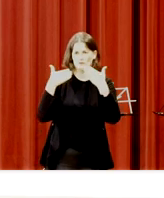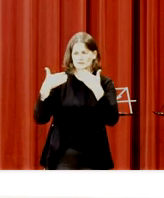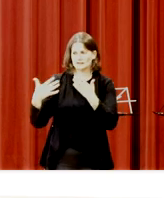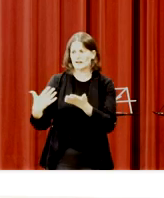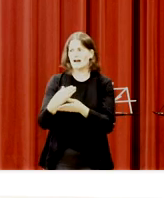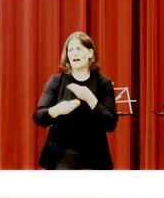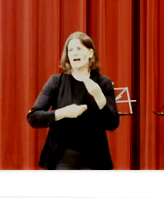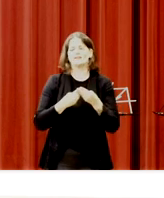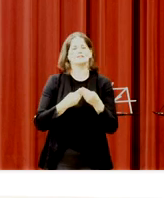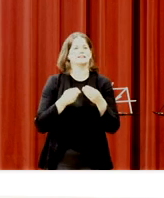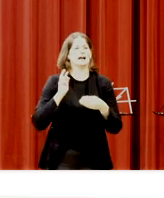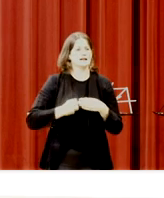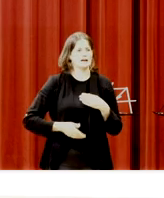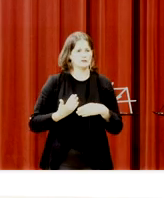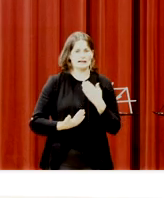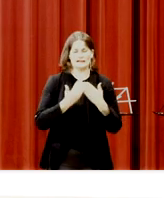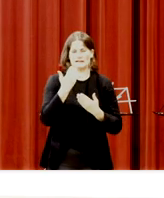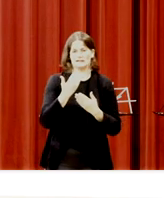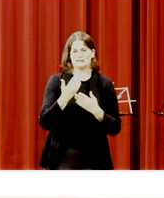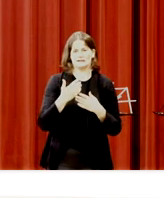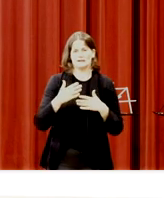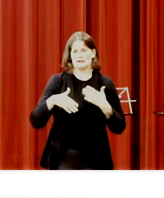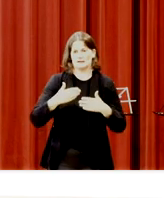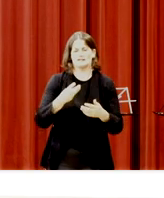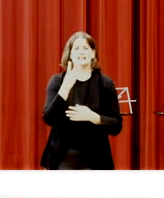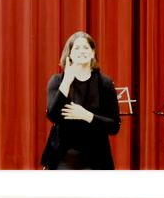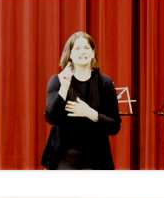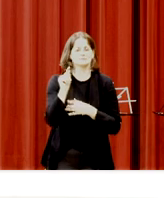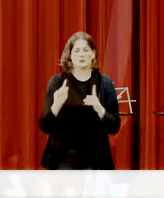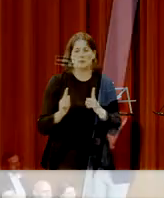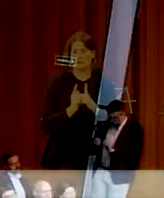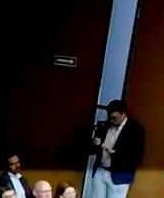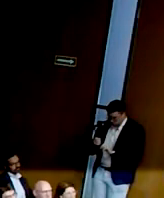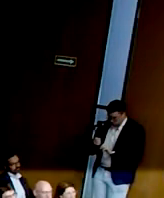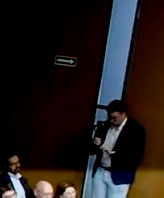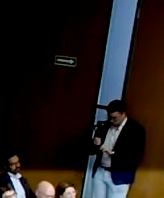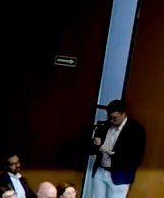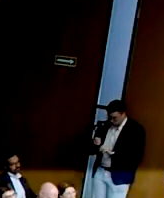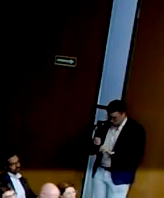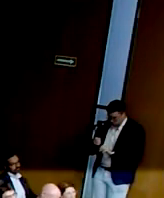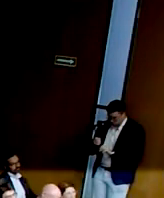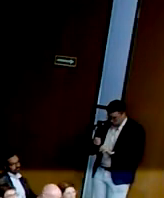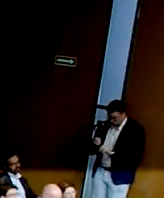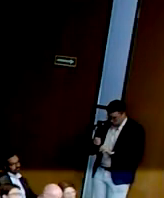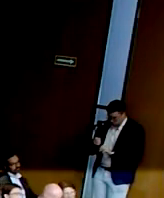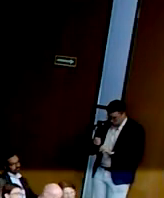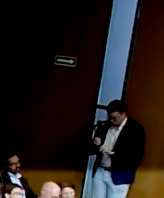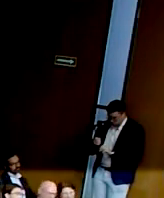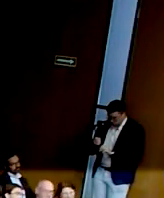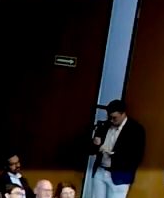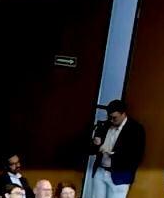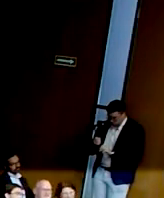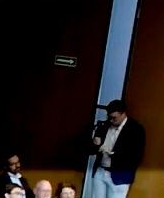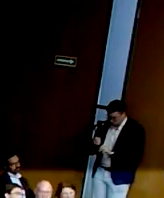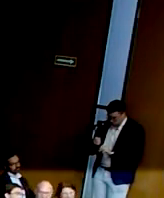algun ens l'han deixat, també doncs saludo les persones que ens hagin pogut deixar, a tota la comunitat universitària, a tots els